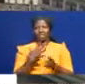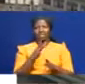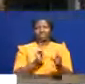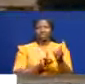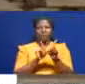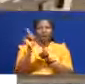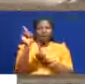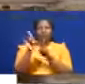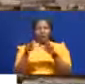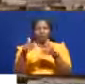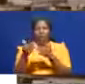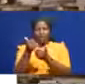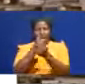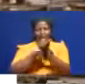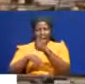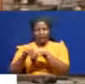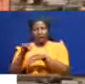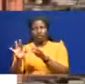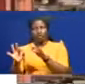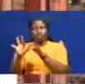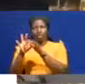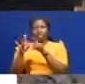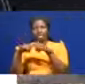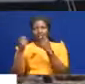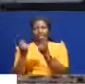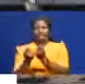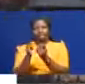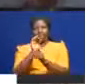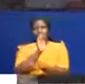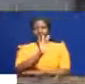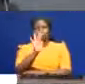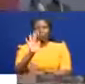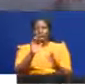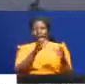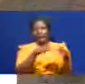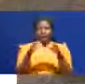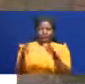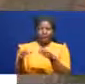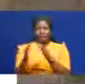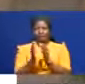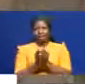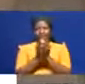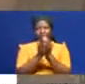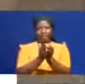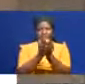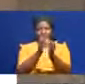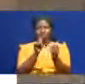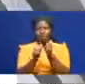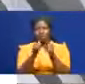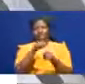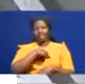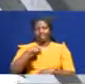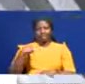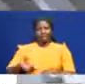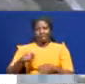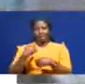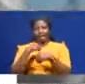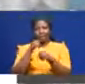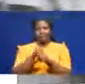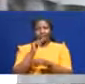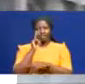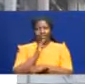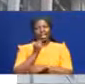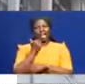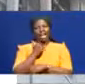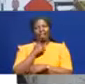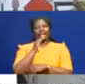za kuunganisha timu katika makampuni yao. Meli zilizotengenezwa na China zimekuwa za gharama